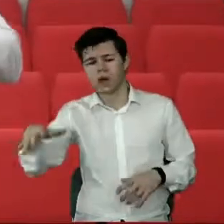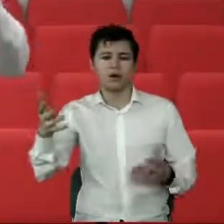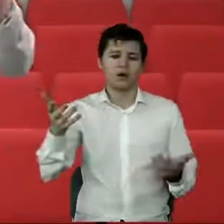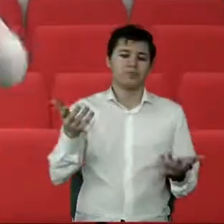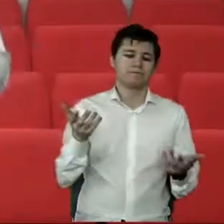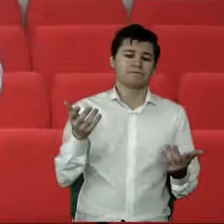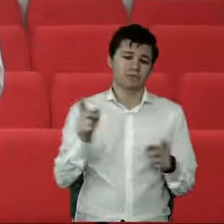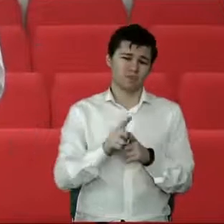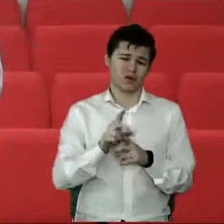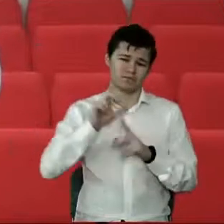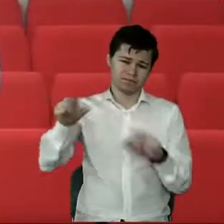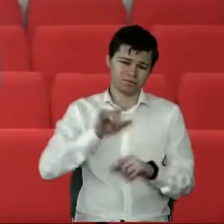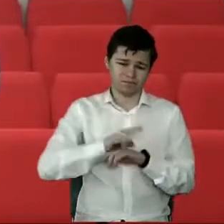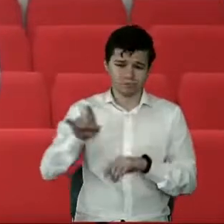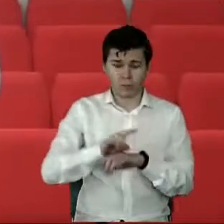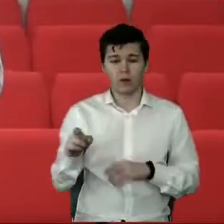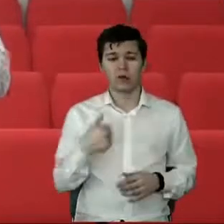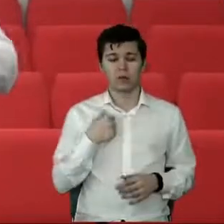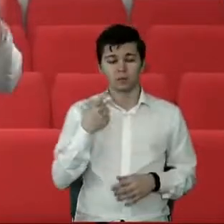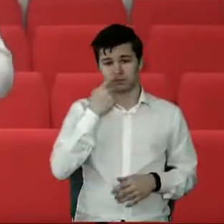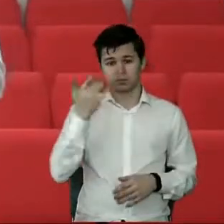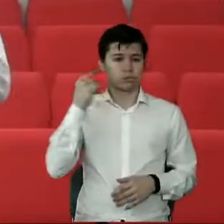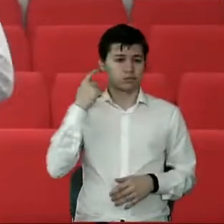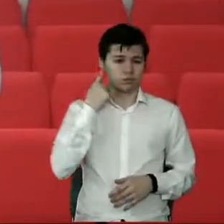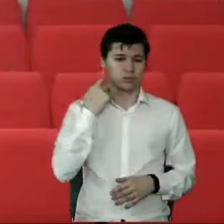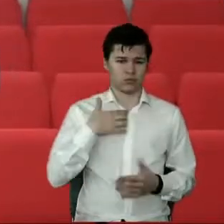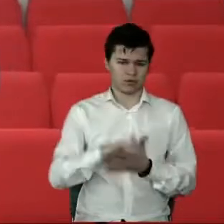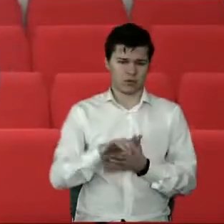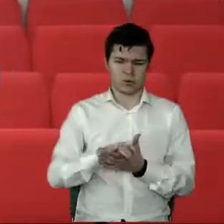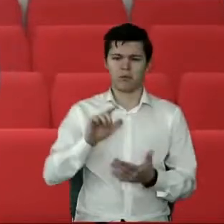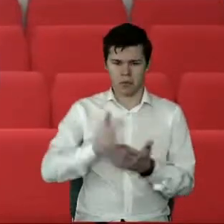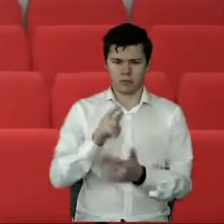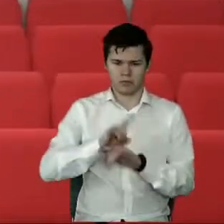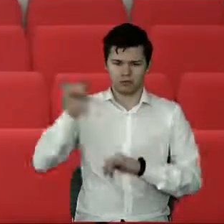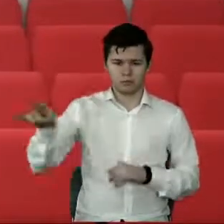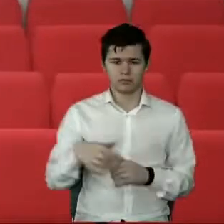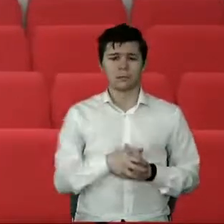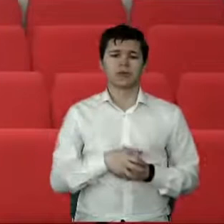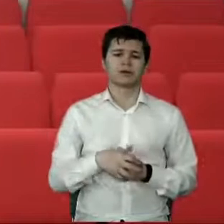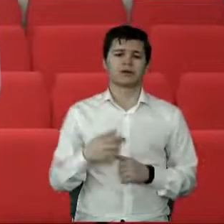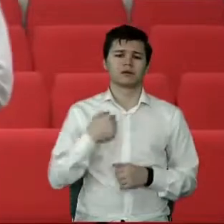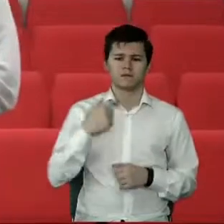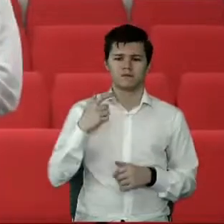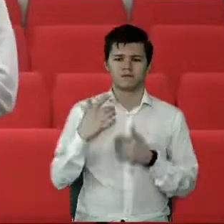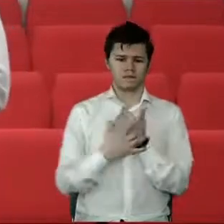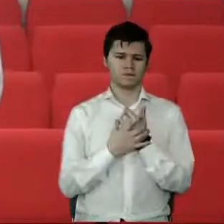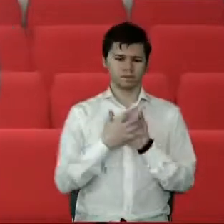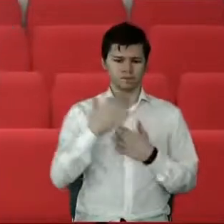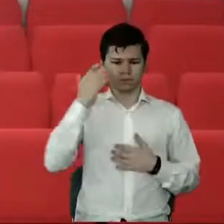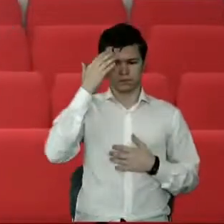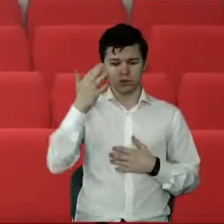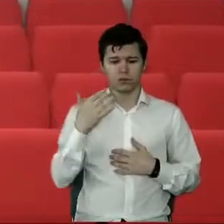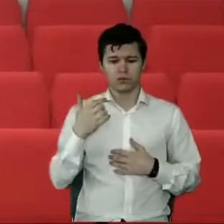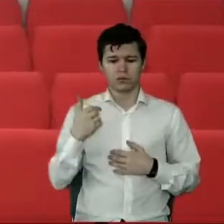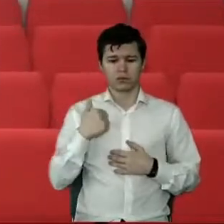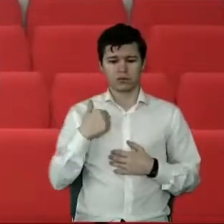поймал, когда очередной знакомый недавно узнал, что снова уехали, я поймал себя на мысли, что если буквально пару лет назад